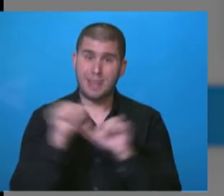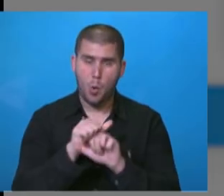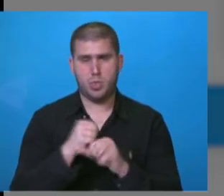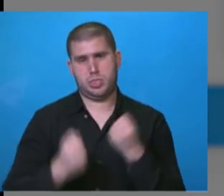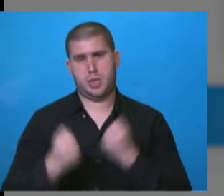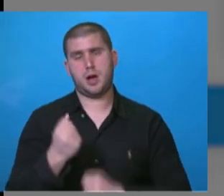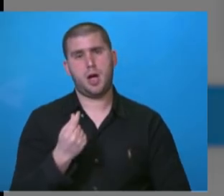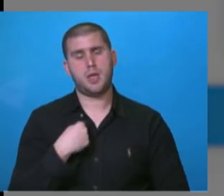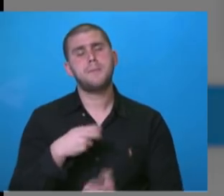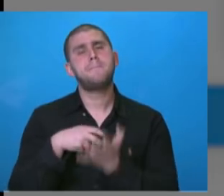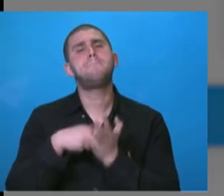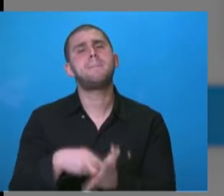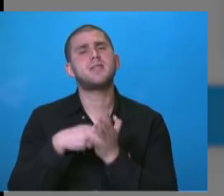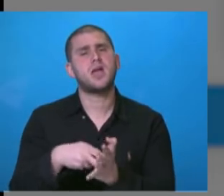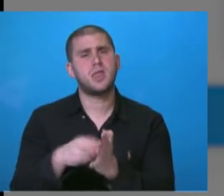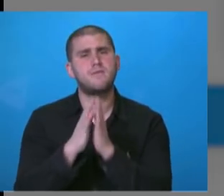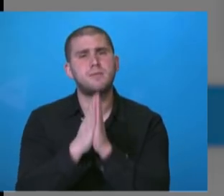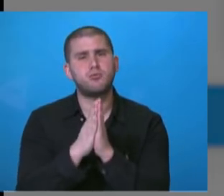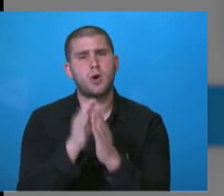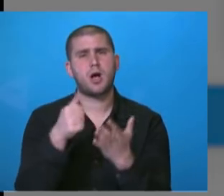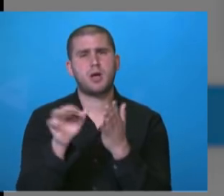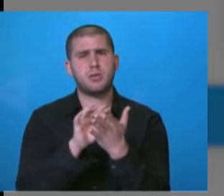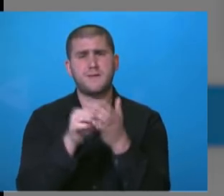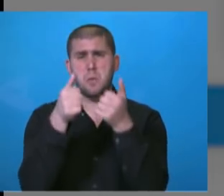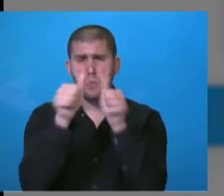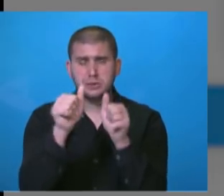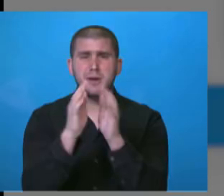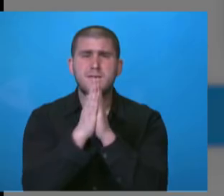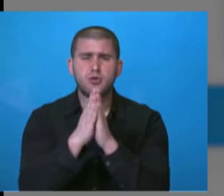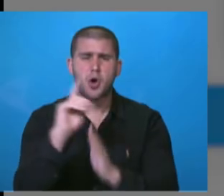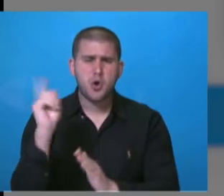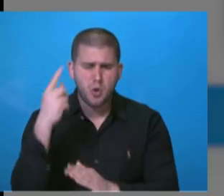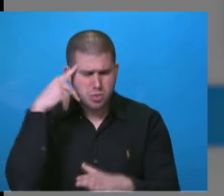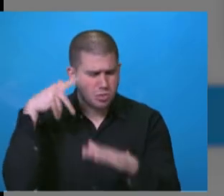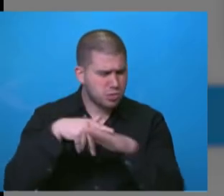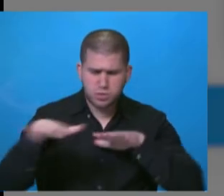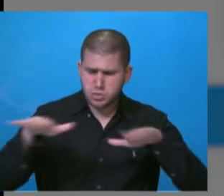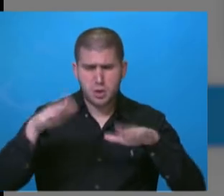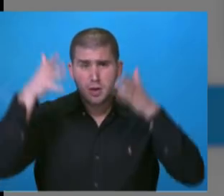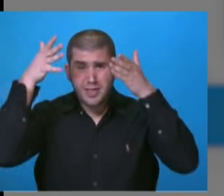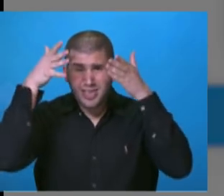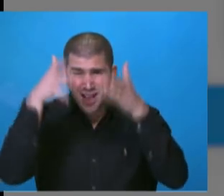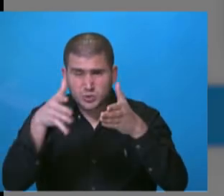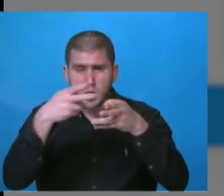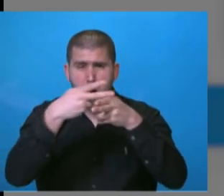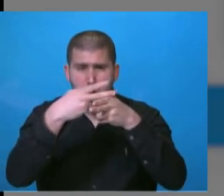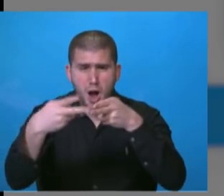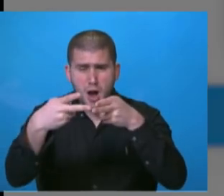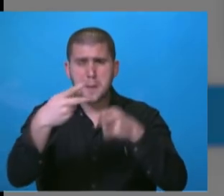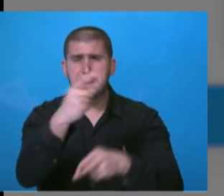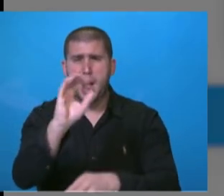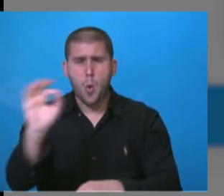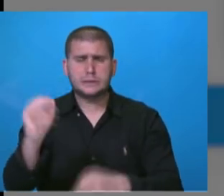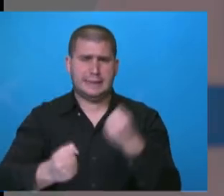אני מתחנן, הוא חותם את הפוסט הזה, עזבו את כל מסיכי הדעת ותתרכזו 100%